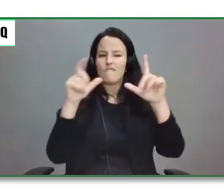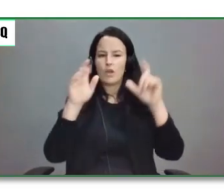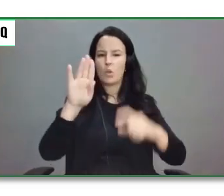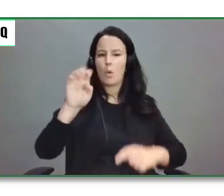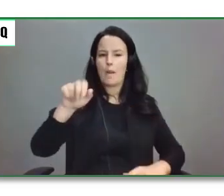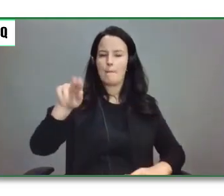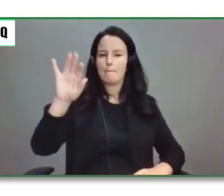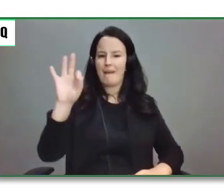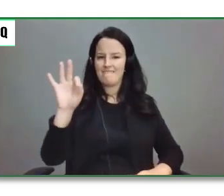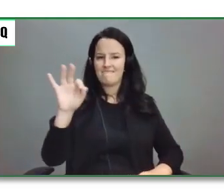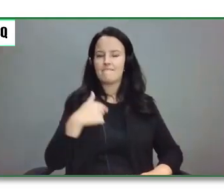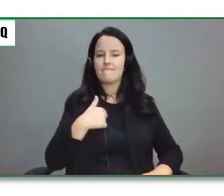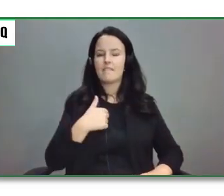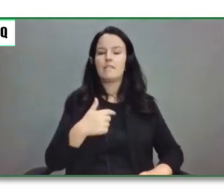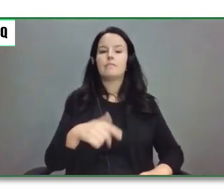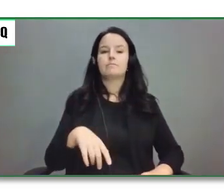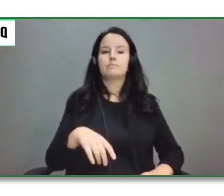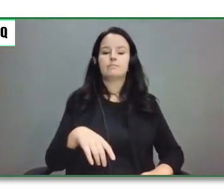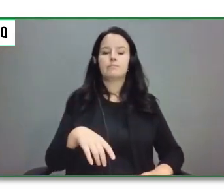Je